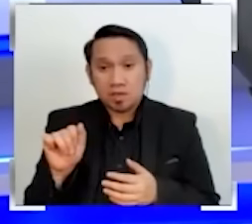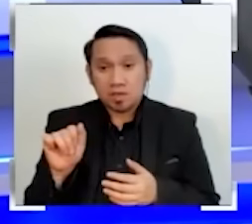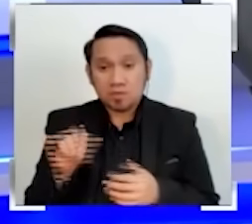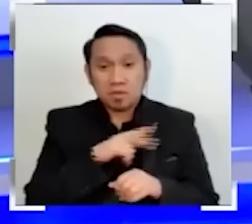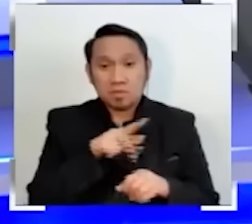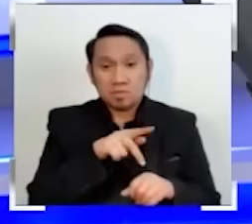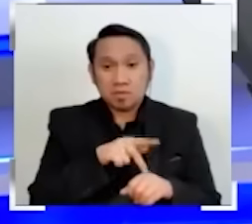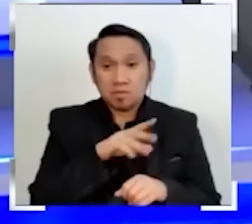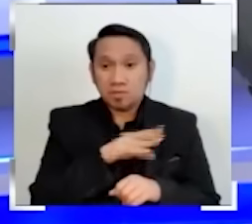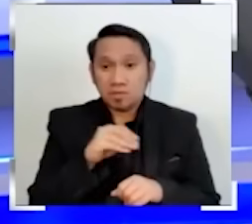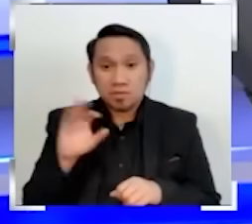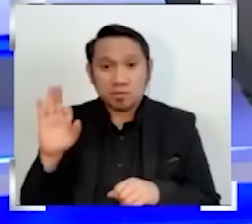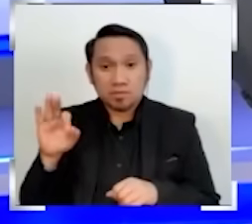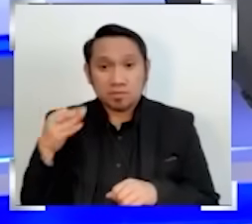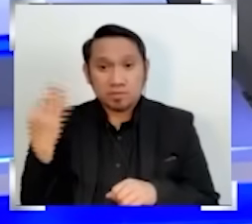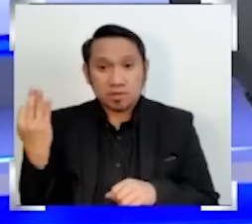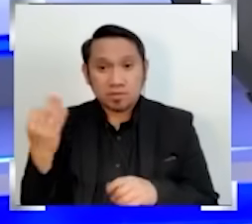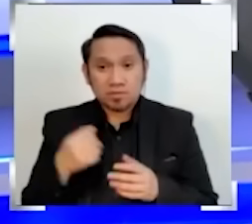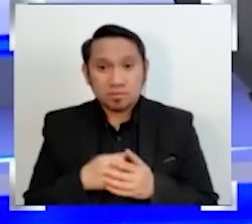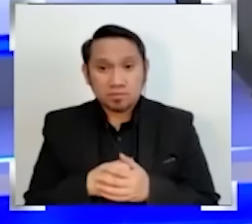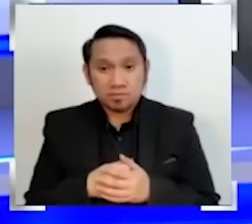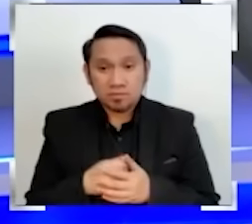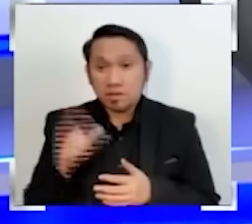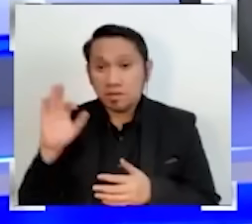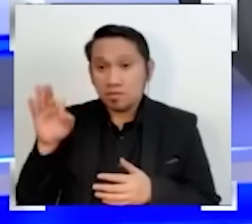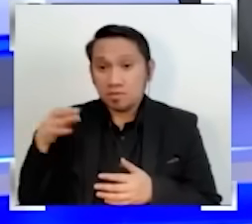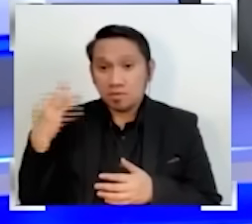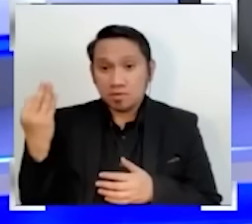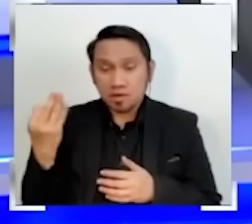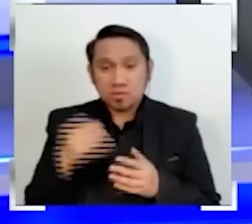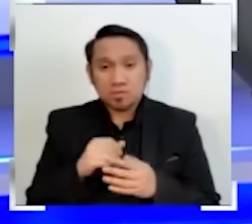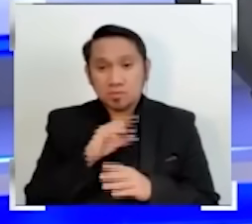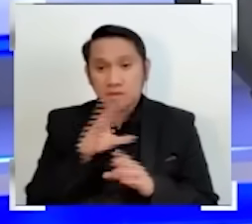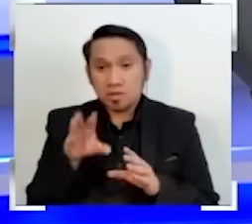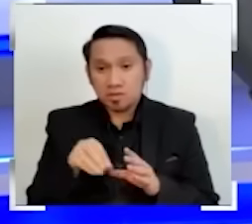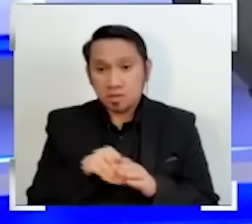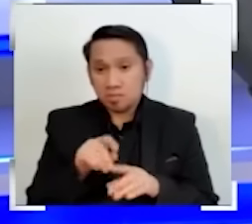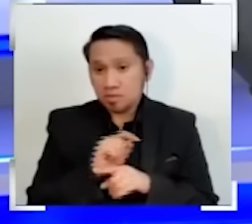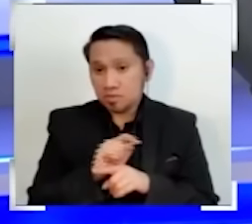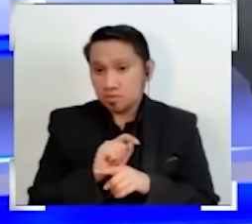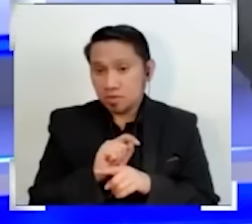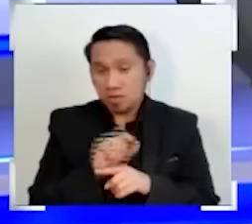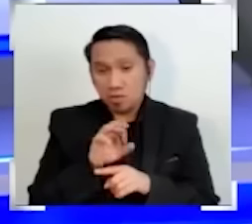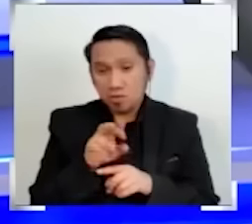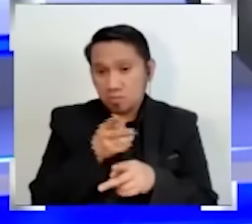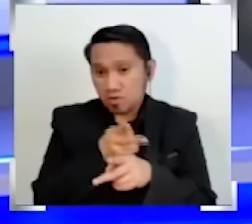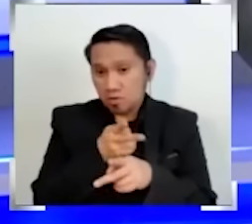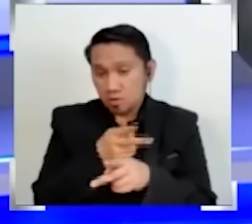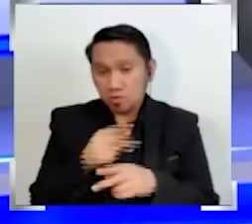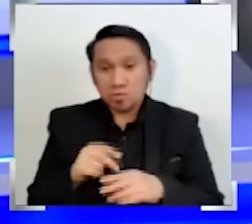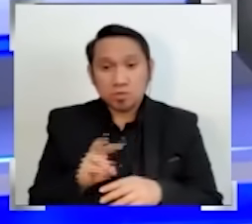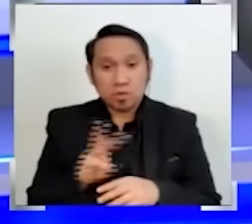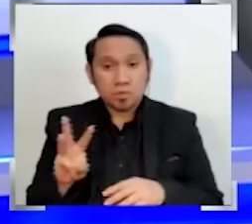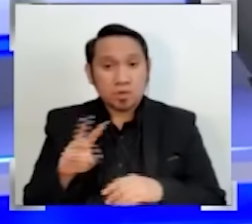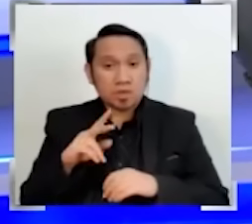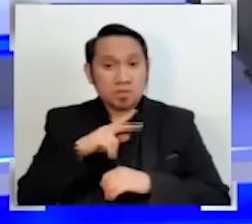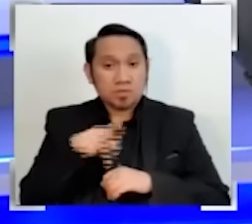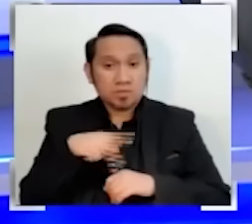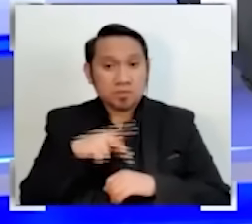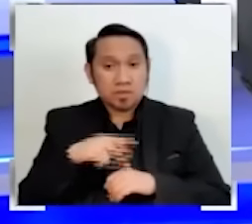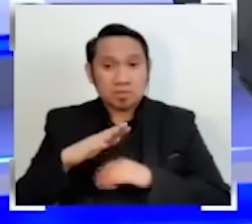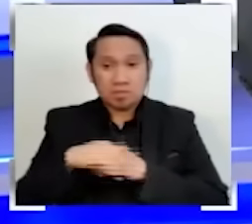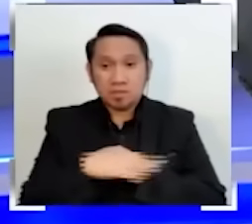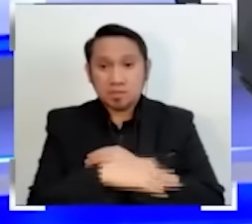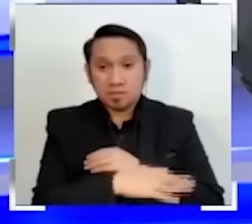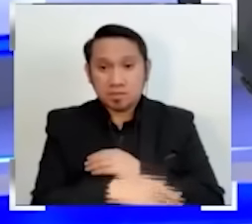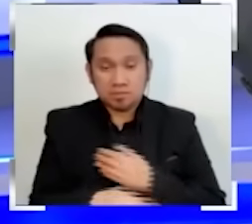at France. Handa rin daw ang France na sumali sa pagpapatrolya sa West Philippine Sea ayon sa kanilang ambassador.